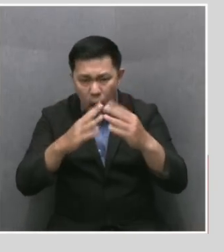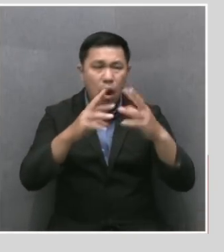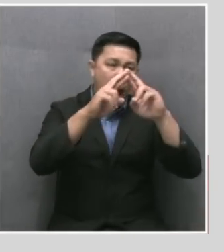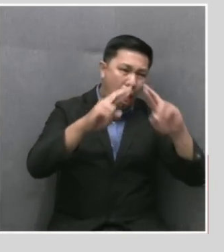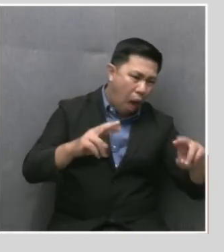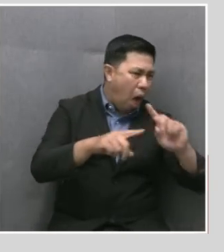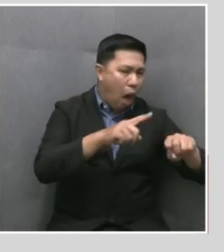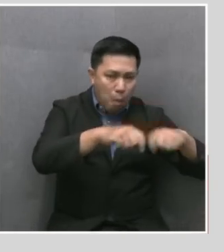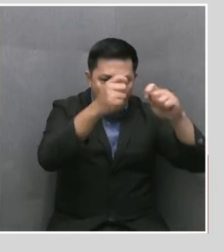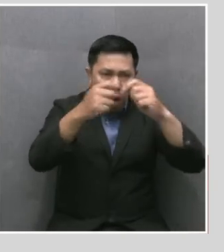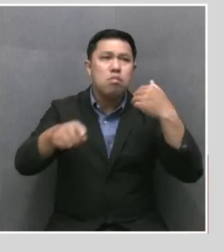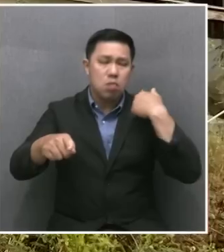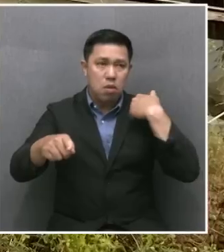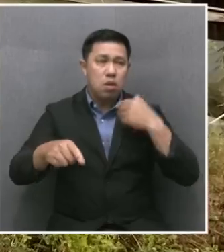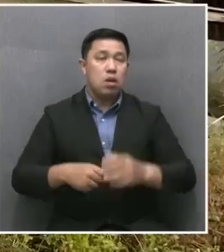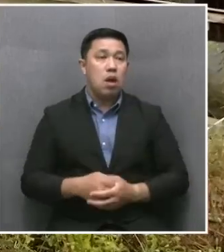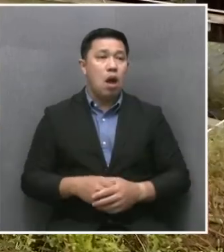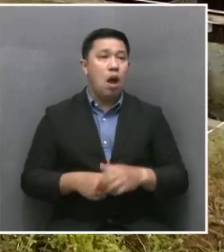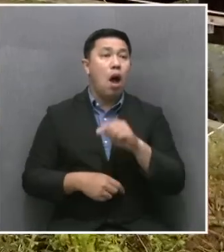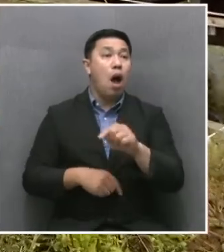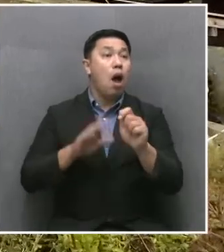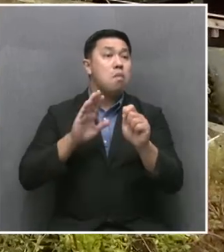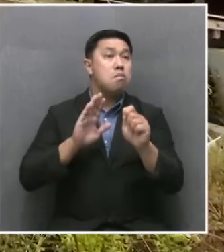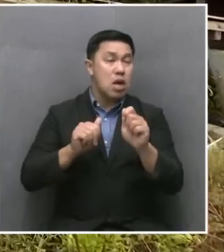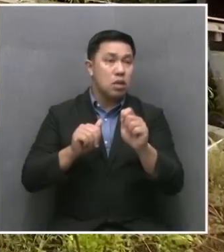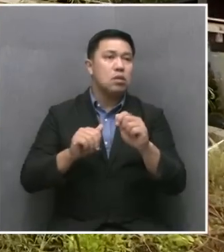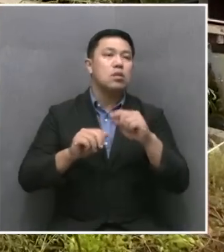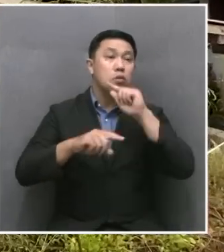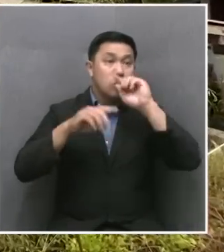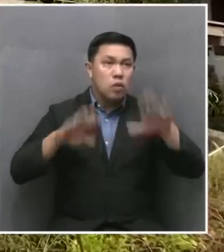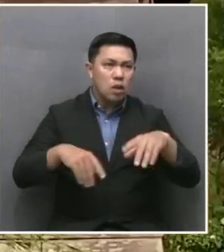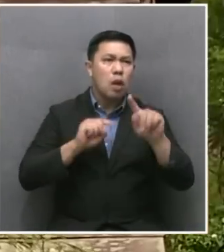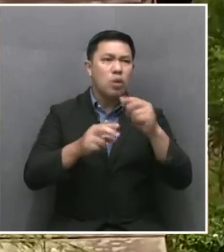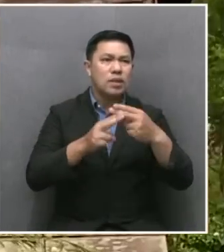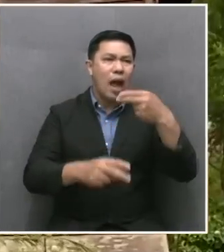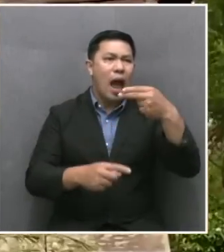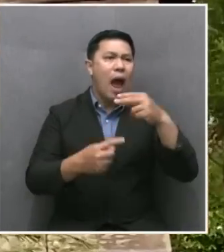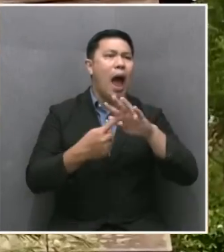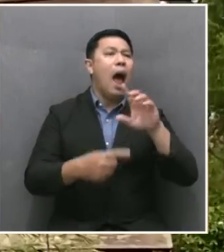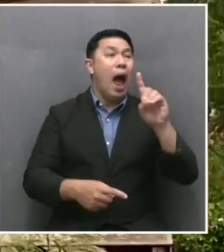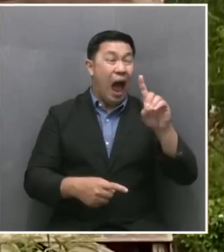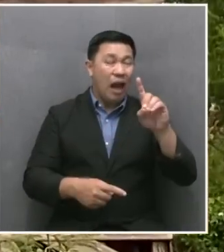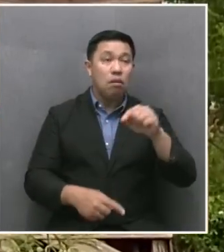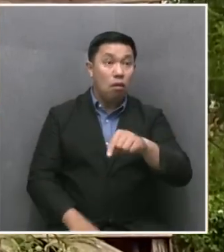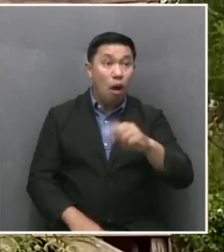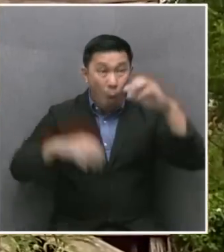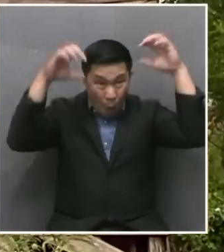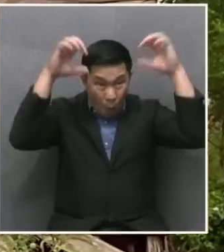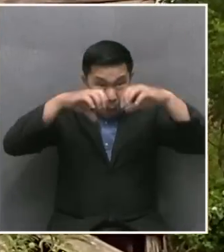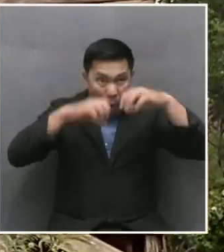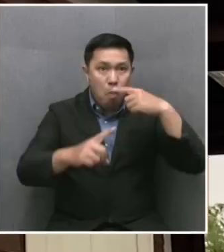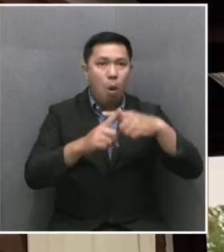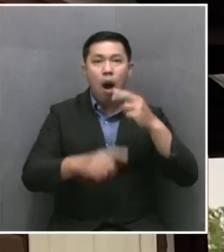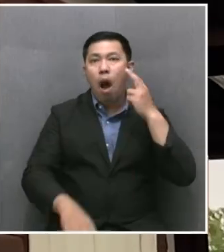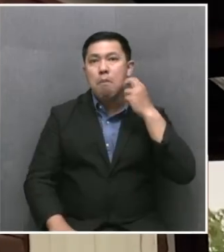ในพื้นที่ตำบลหาดท่าเสารอำเภอเมืองชัยนาทค่ะพบว่ามีลูกเห็บตกลงมาเป็นครั้งแรกในรอบหลายปี